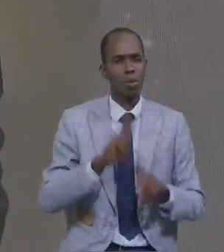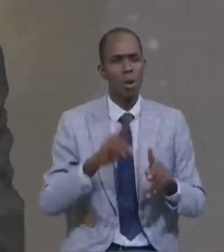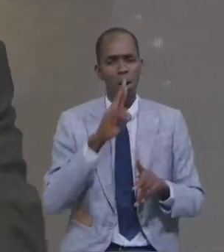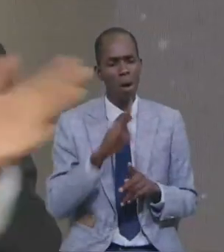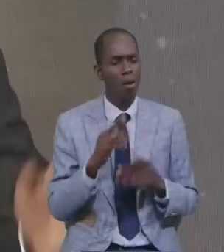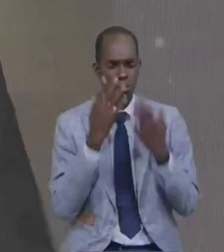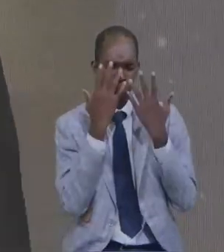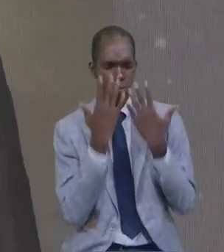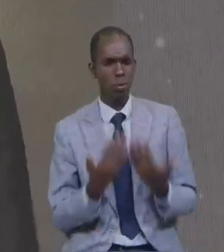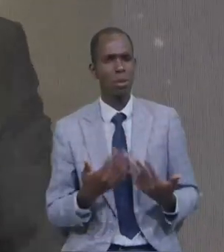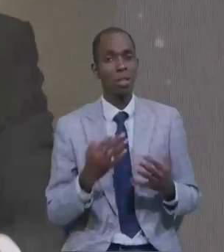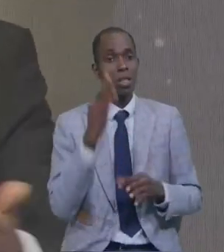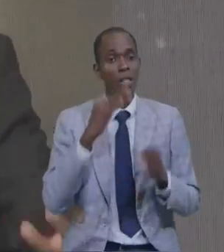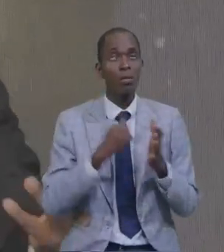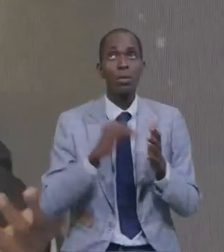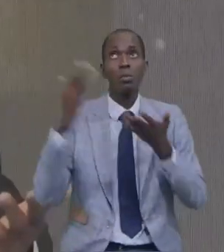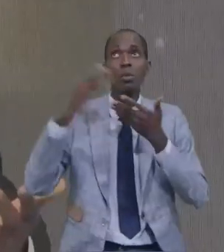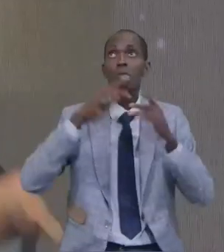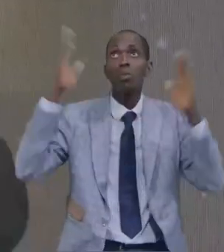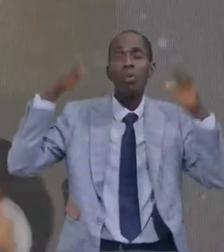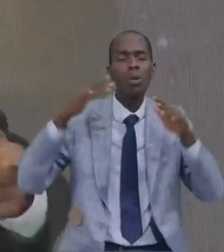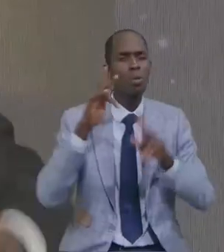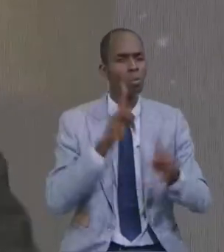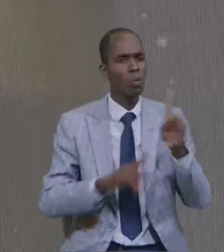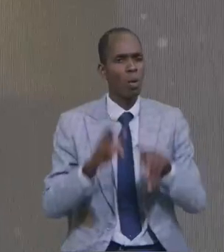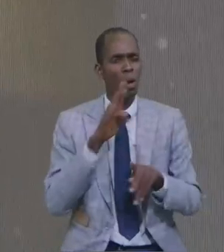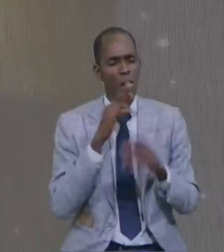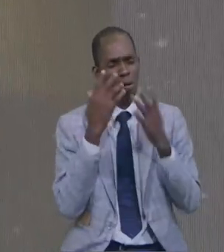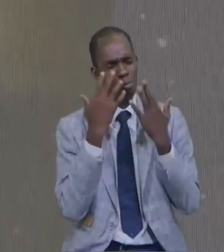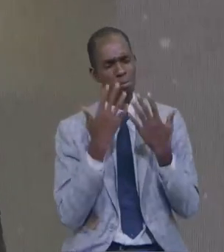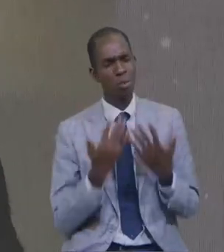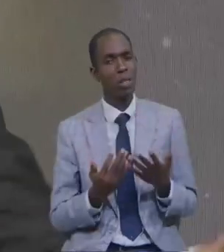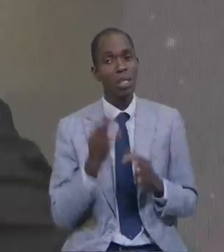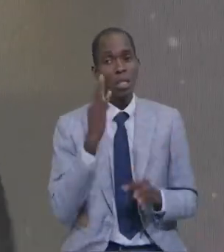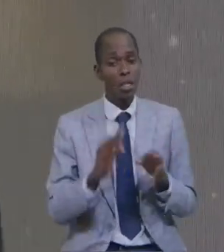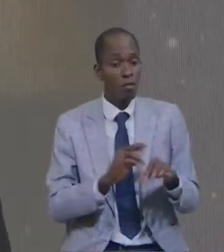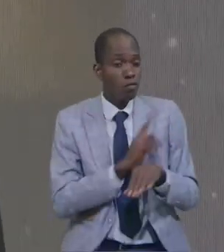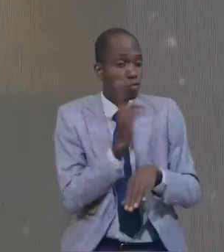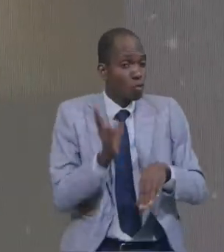normales se produisent, les gens sont tristes. Quand tu es sauvé, ta vie est transformée.